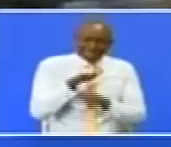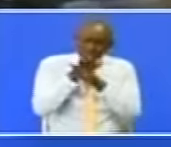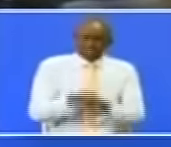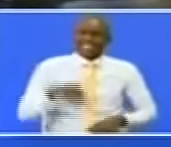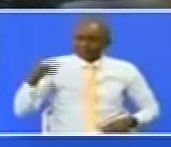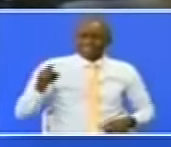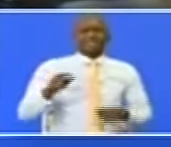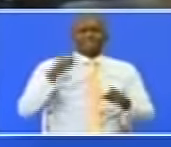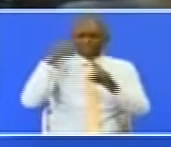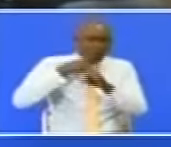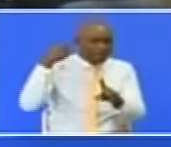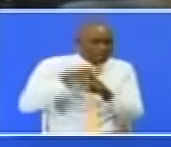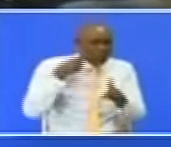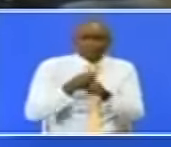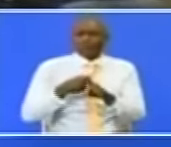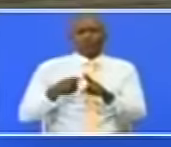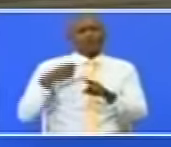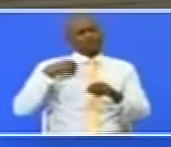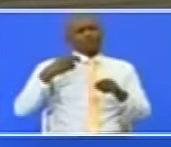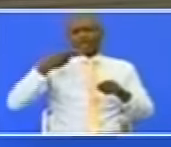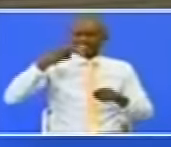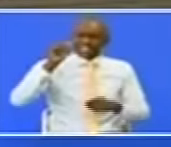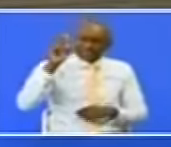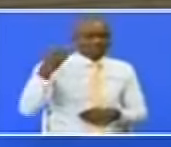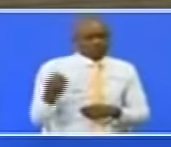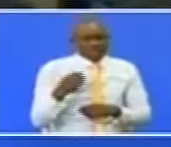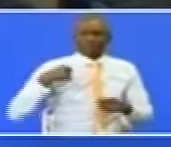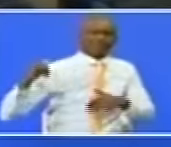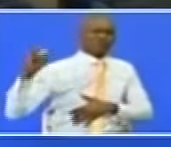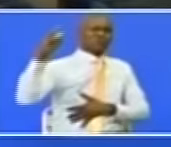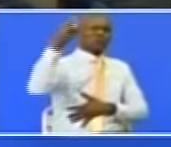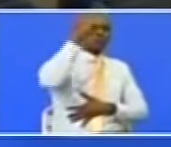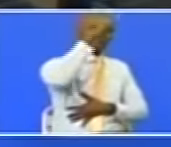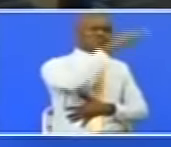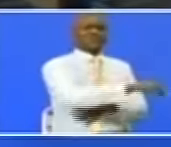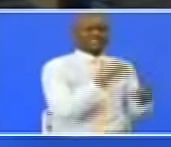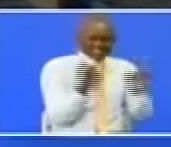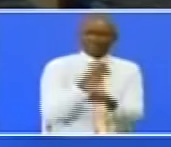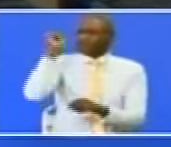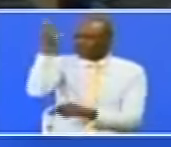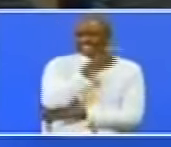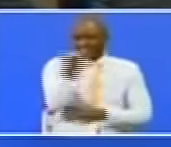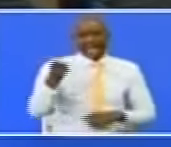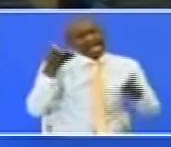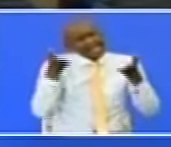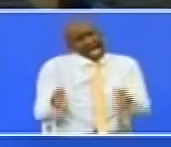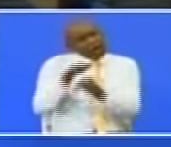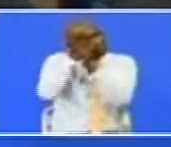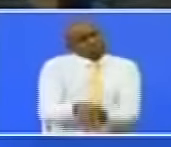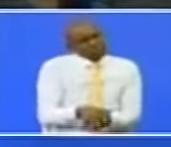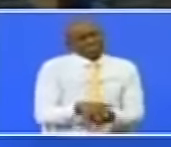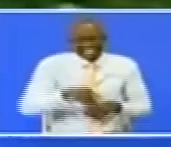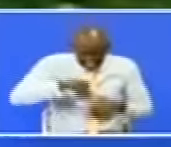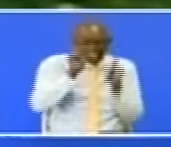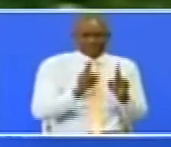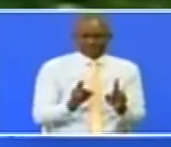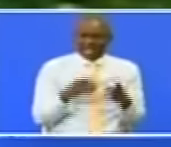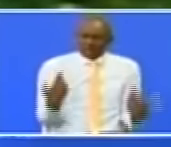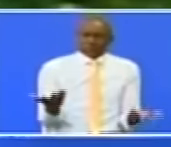hivi. Amepanda mpaka ndege, ameenda mpaka UN, ameongelesha marais kadhaa, na bado yeye